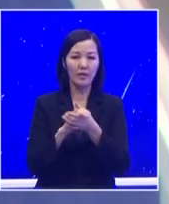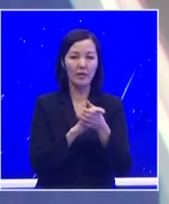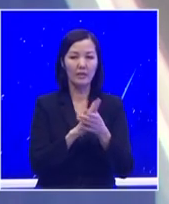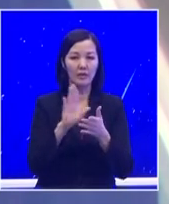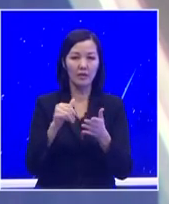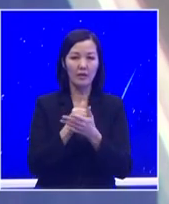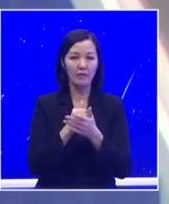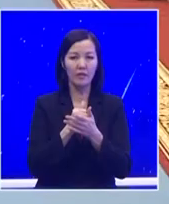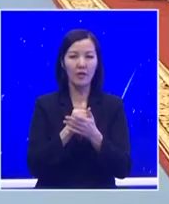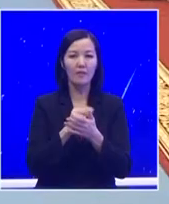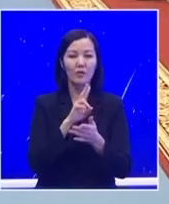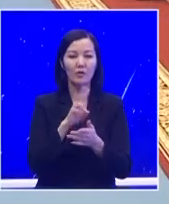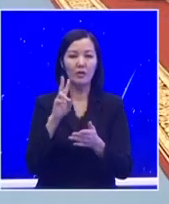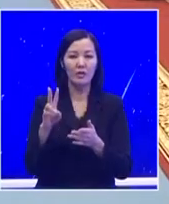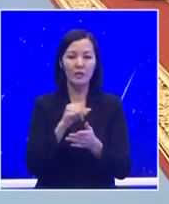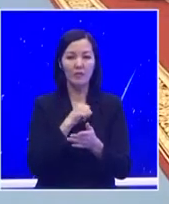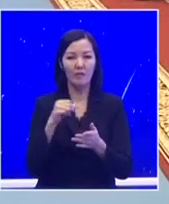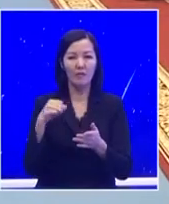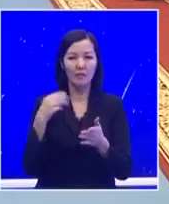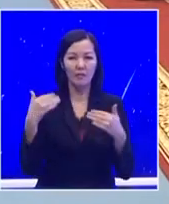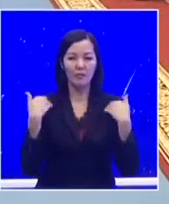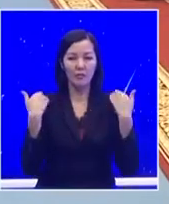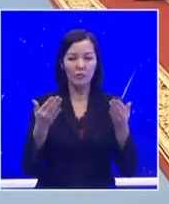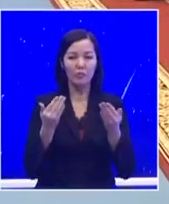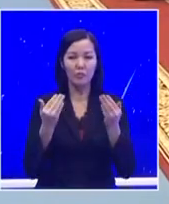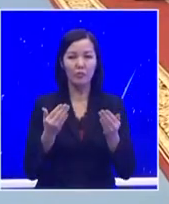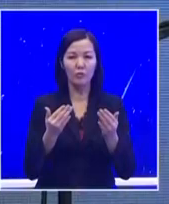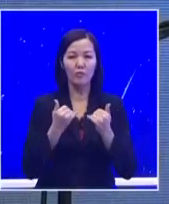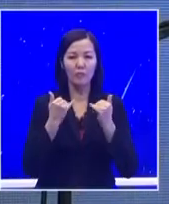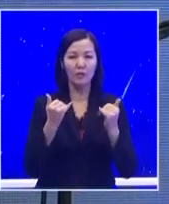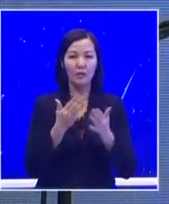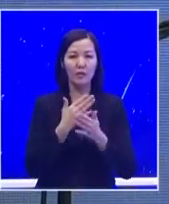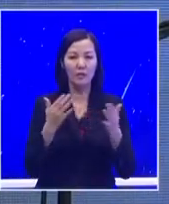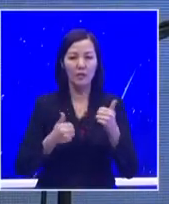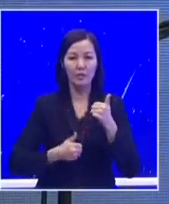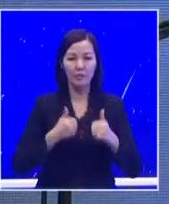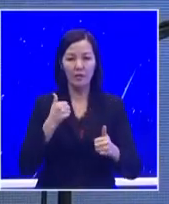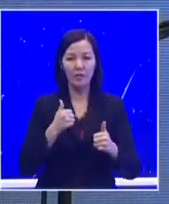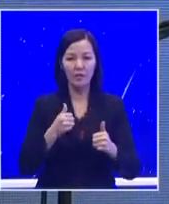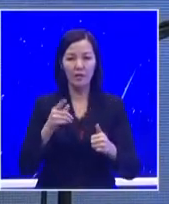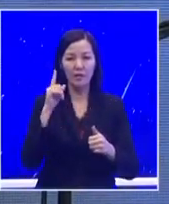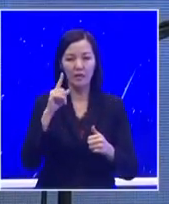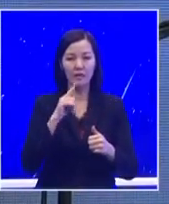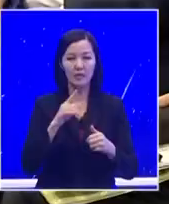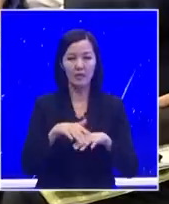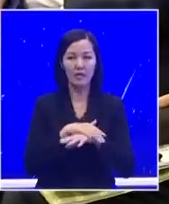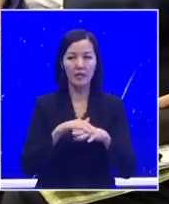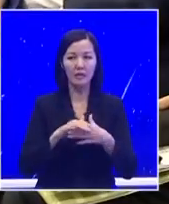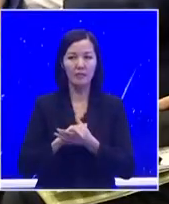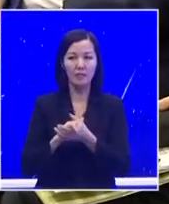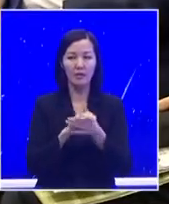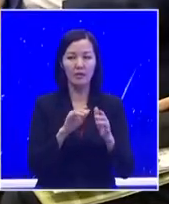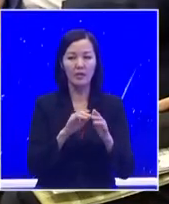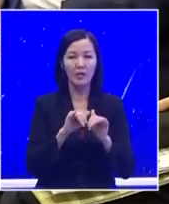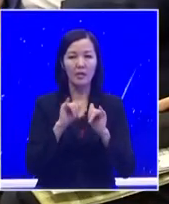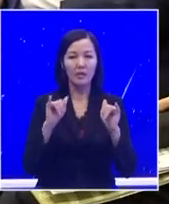Әбішұлы Назарбаев қалады. Әлемде теңдесі жоқ, бұл құрылымның бүгінде беделі биік, абыройы зор. Ел бірлігін нығайтудағы рөлі ерекше. Мұнымен